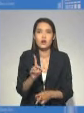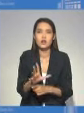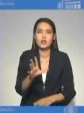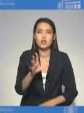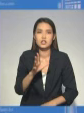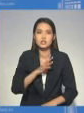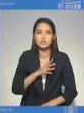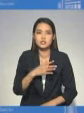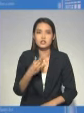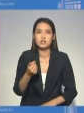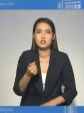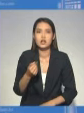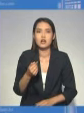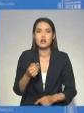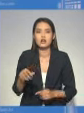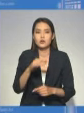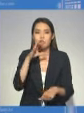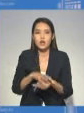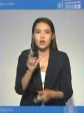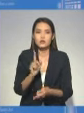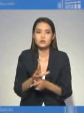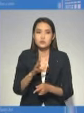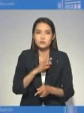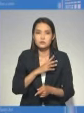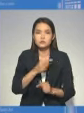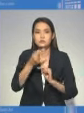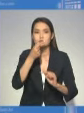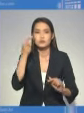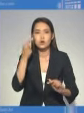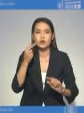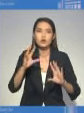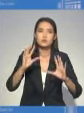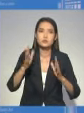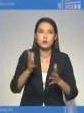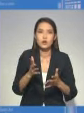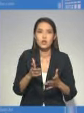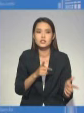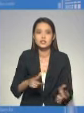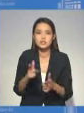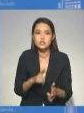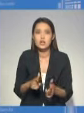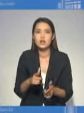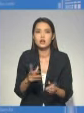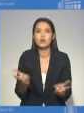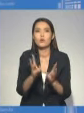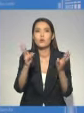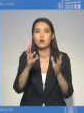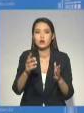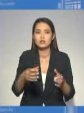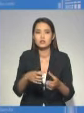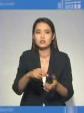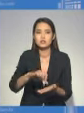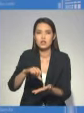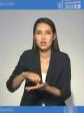Жел басылмайды. Ол екінің бірінің ойына келе алмайды, бірақ қарағайлы орманның өртенуі ол